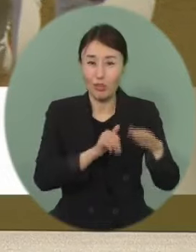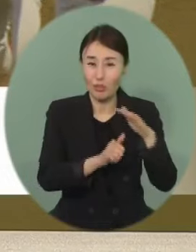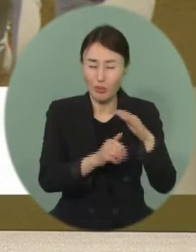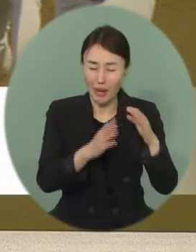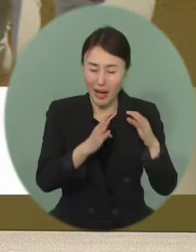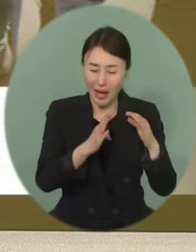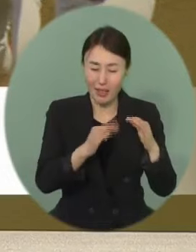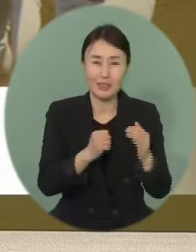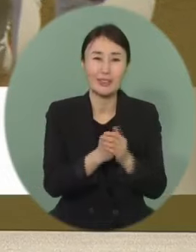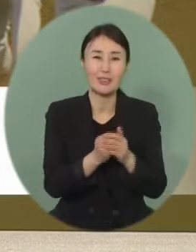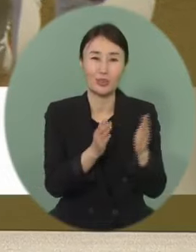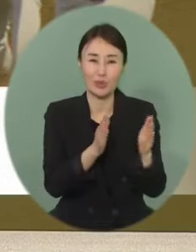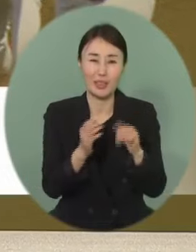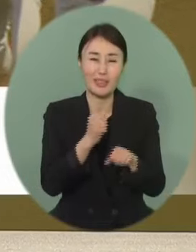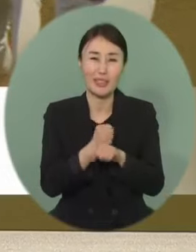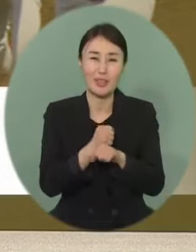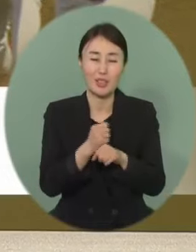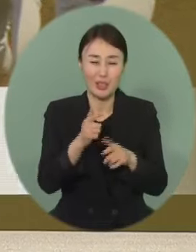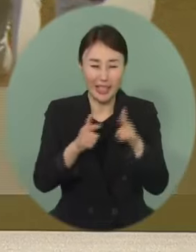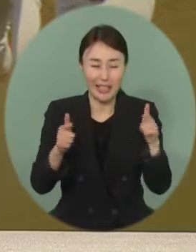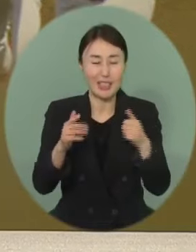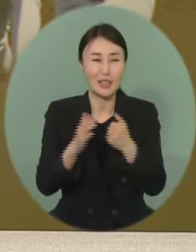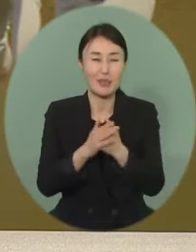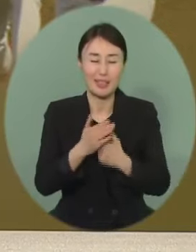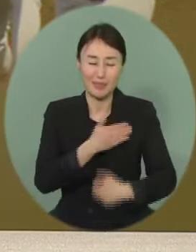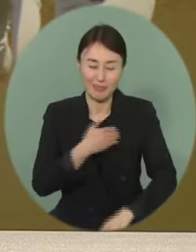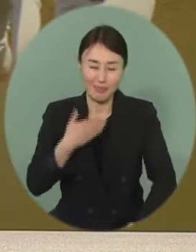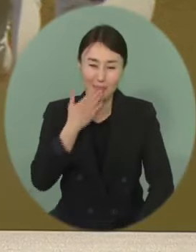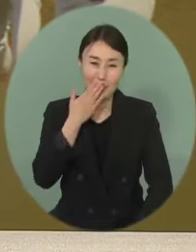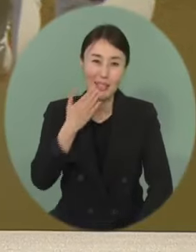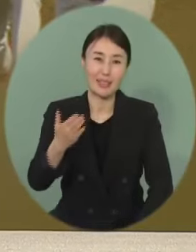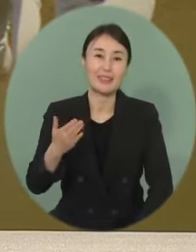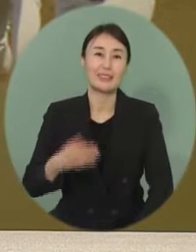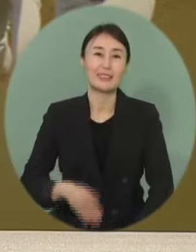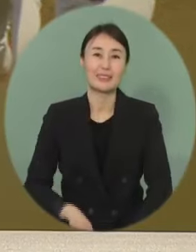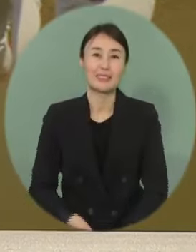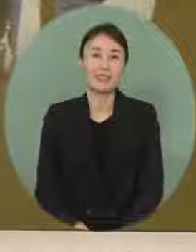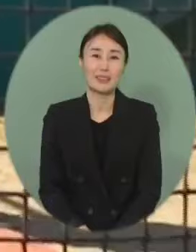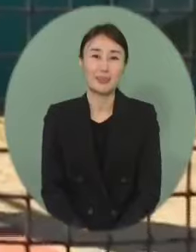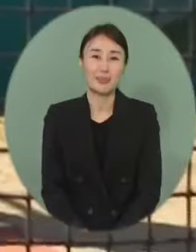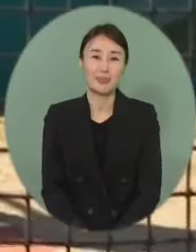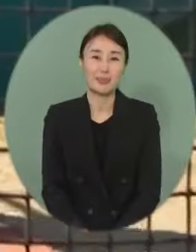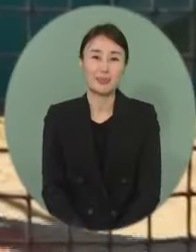선수층도 두터워졌다며 자신감을 드러냈습니다. 한신구 기자입니다.